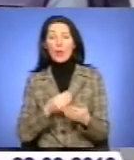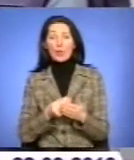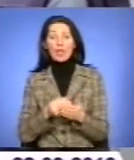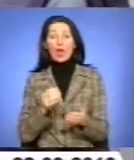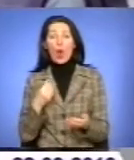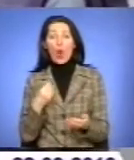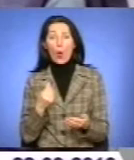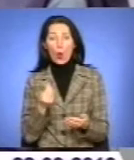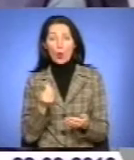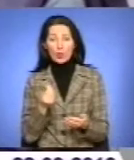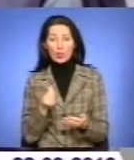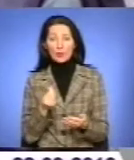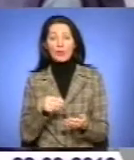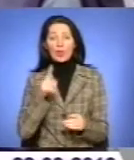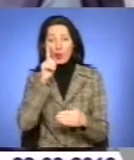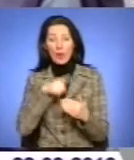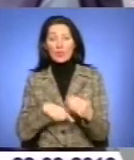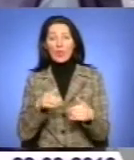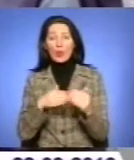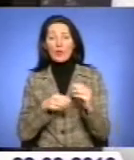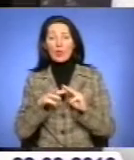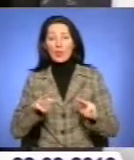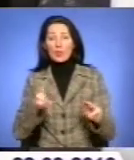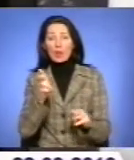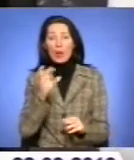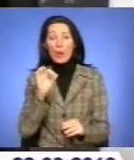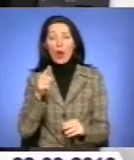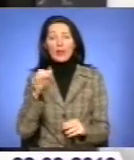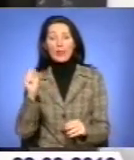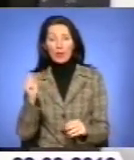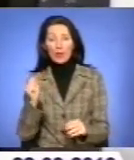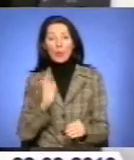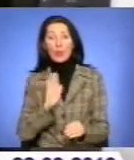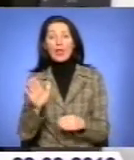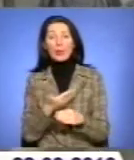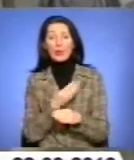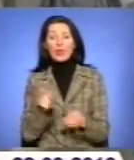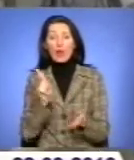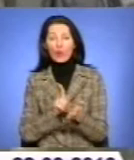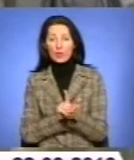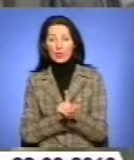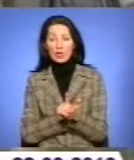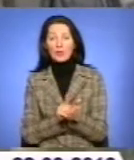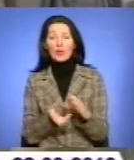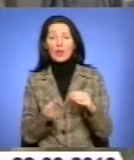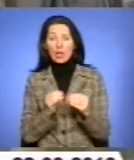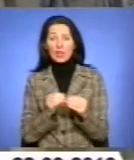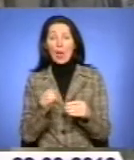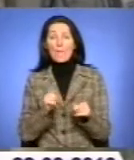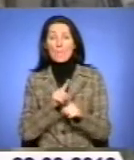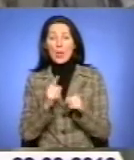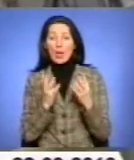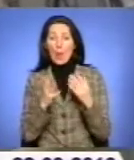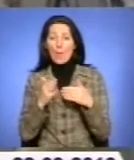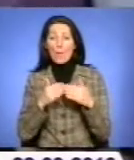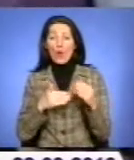міністр Раїса Богатирьова. У закладах первинної меддопомоги відбудеться розмежування функцій внаслідок перепрофілювання. Також чітко регламентують